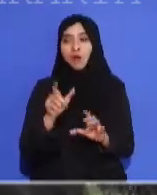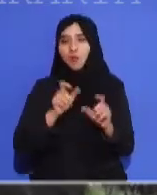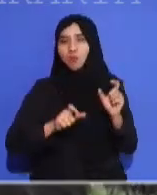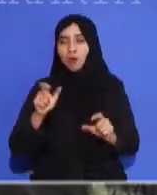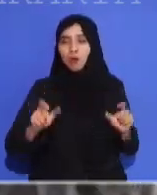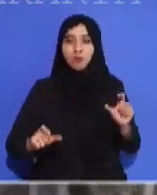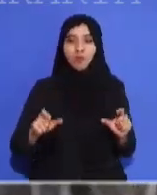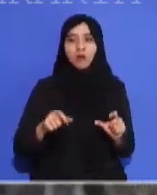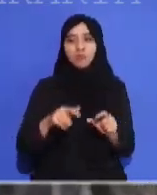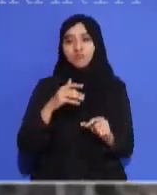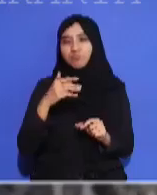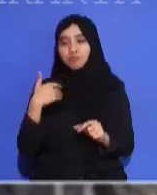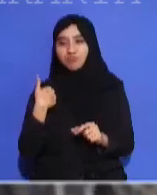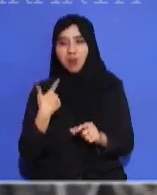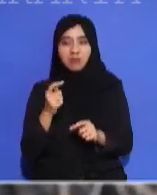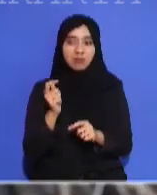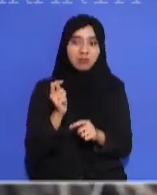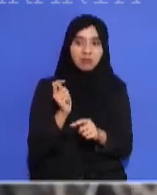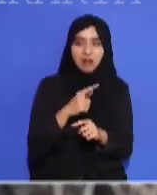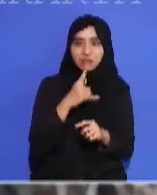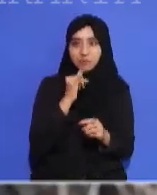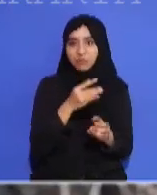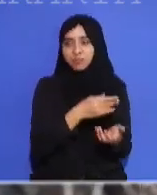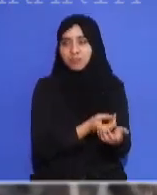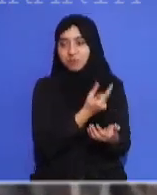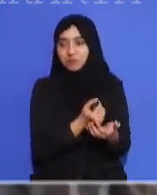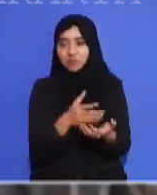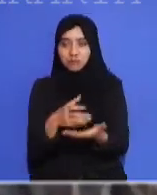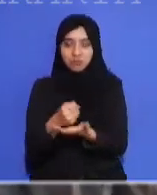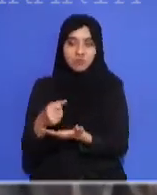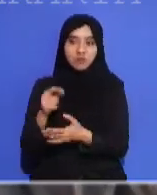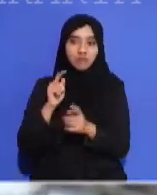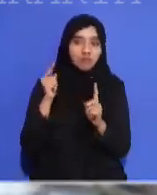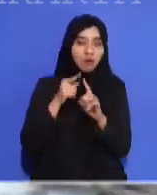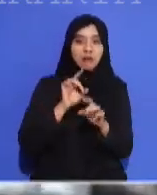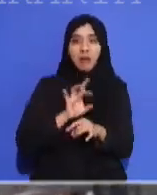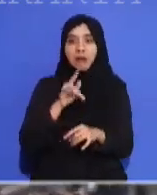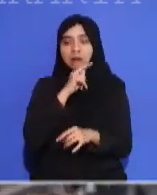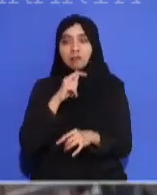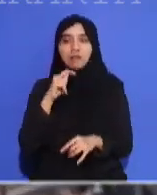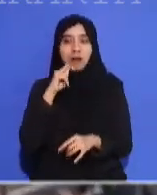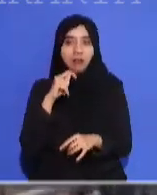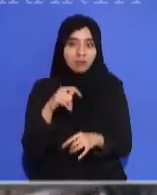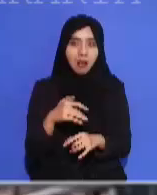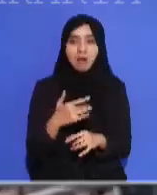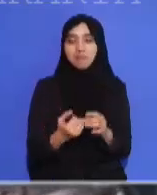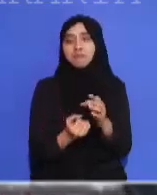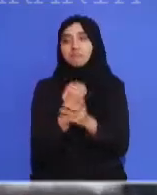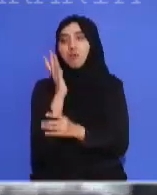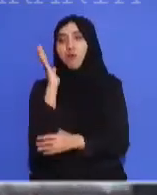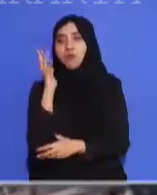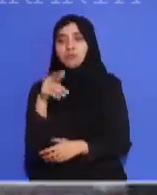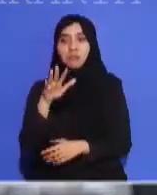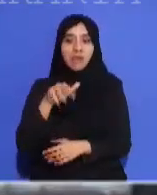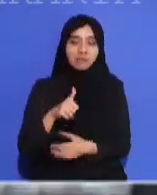boten gadah tanggel jawab bedol winih cemoro kanthi tujuan tinamtu. Boten namung menika, jalaran kawontenan winih ingkang tesih alit